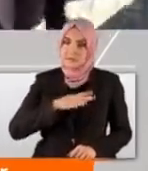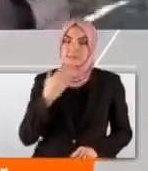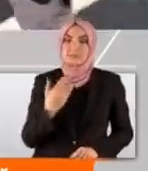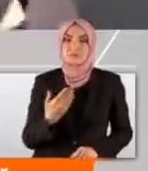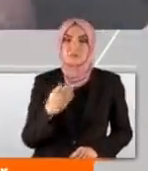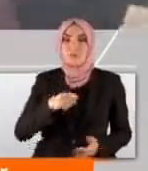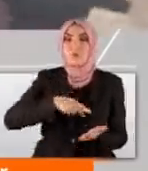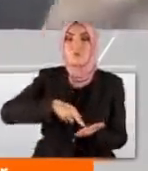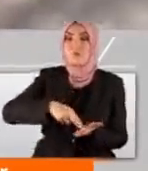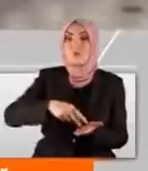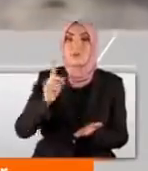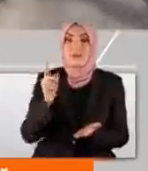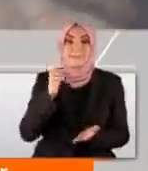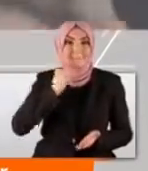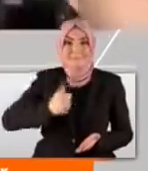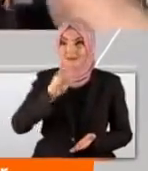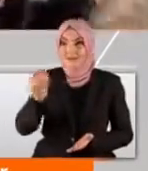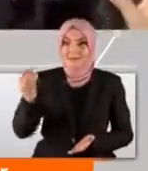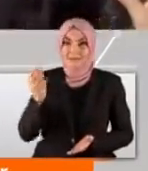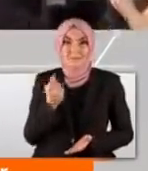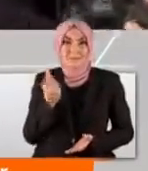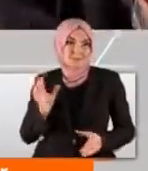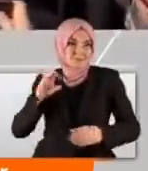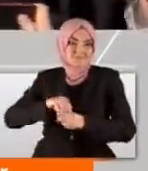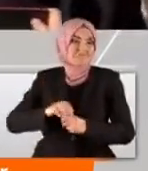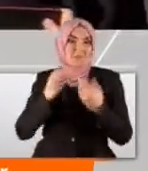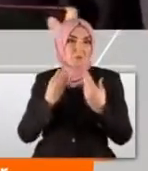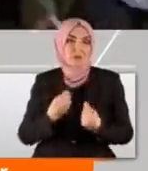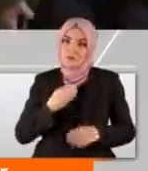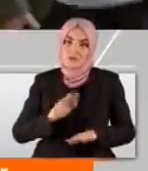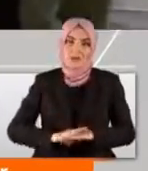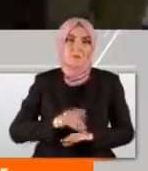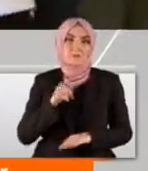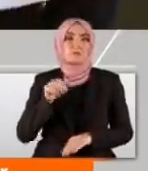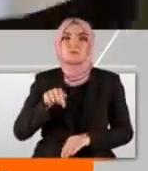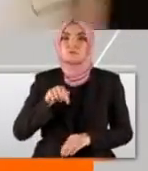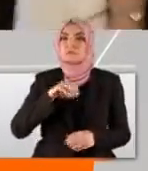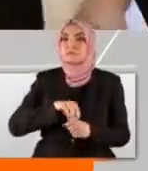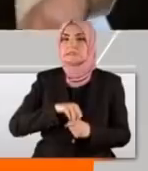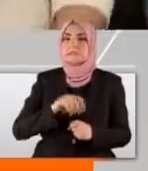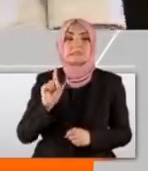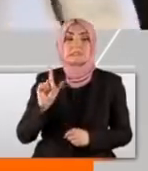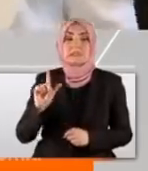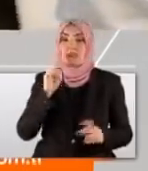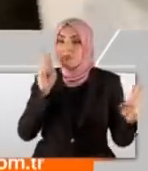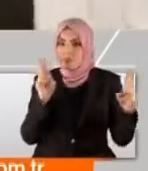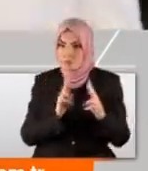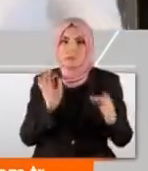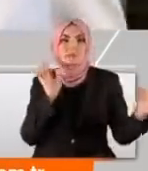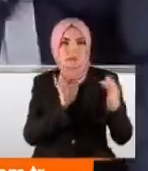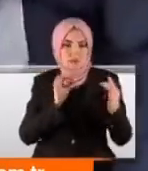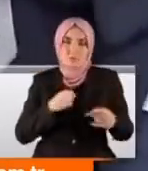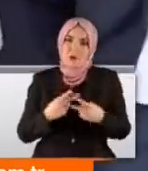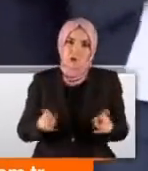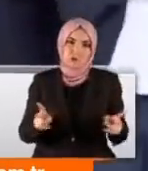bir parçası olarak da yapabiliriz. Bunun için de gerekli görüşmelere, diyaloğa